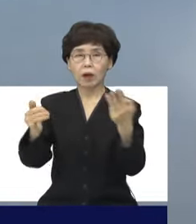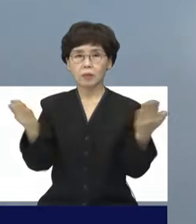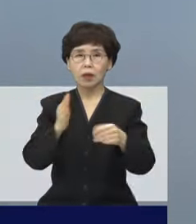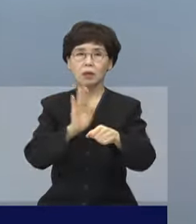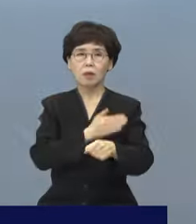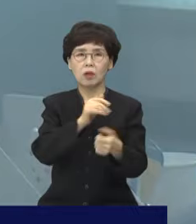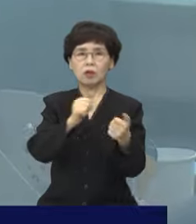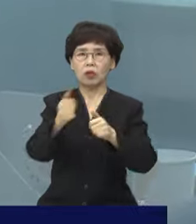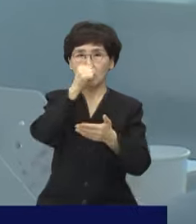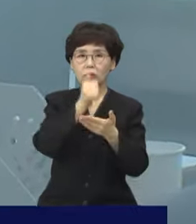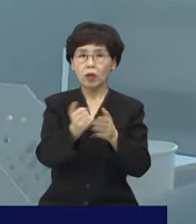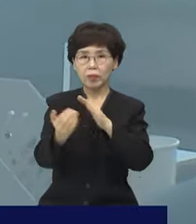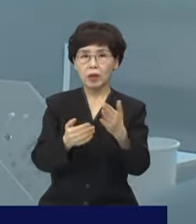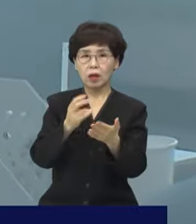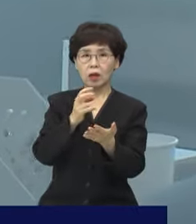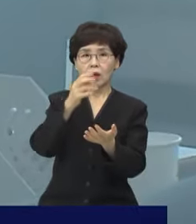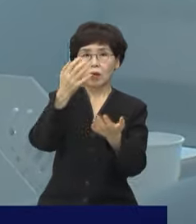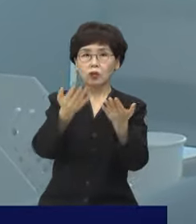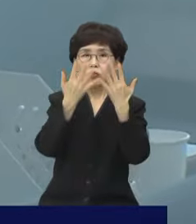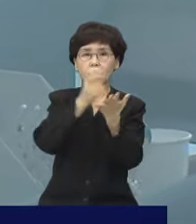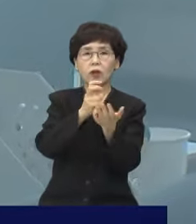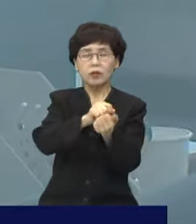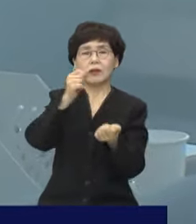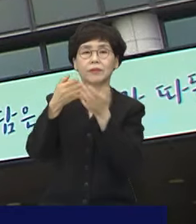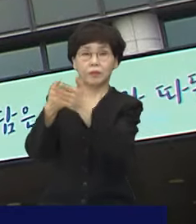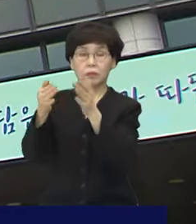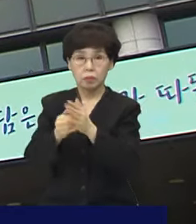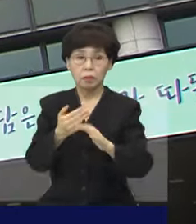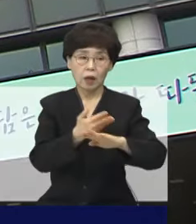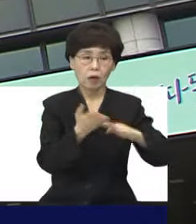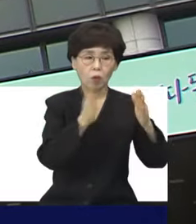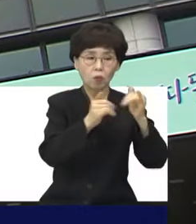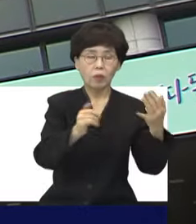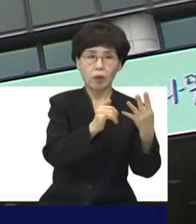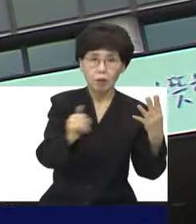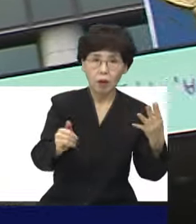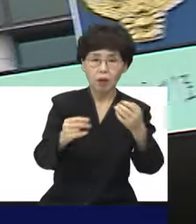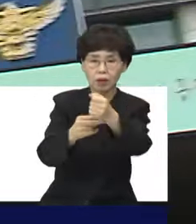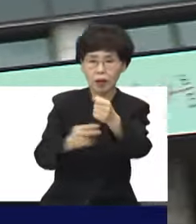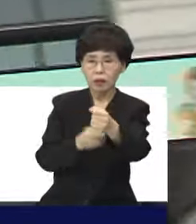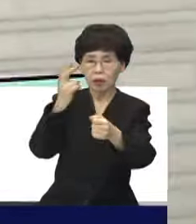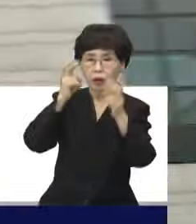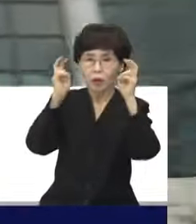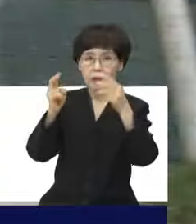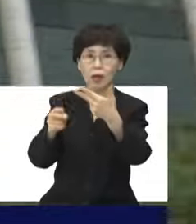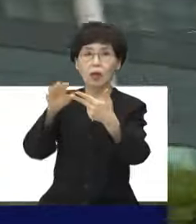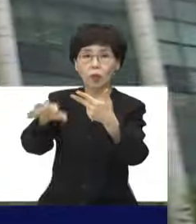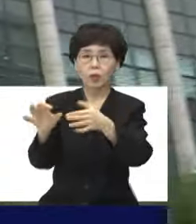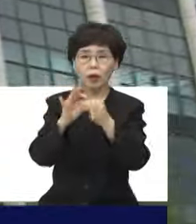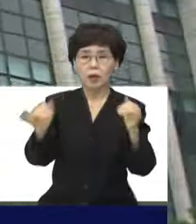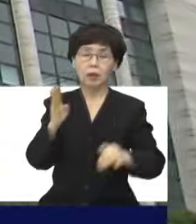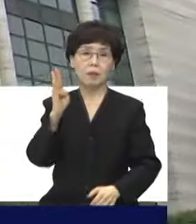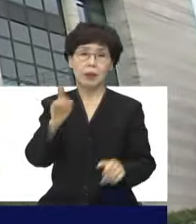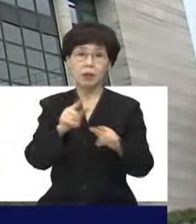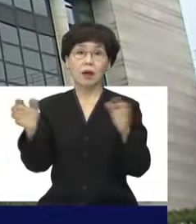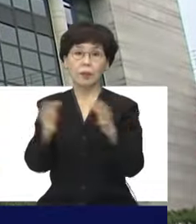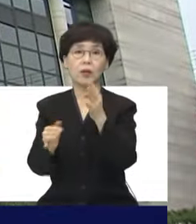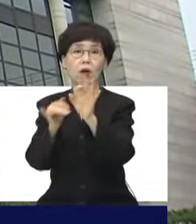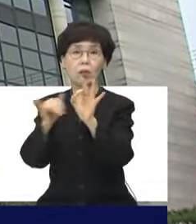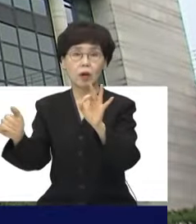과실치사상 혐의로 사전구속영장을 신청했습니다. 다른 공무원 4명과 교량점검업체 7곳의 관계자 B씨 등